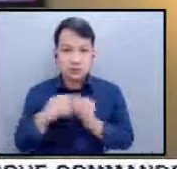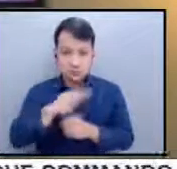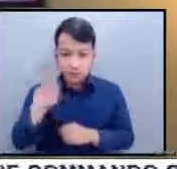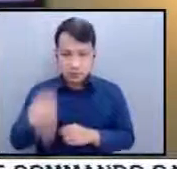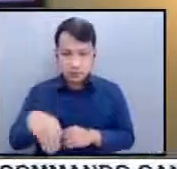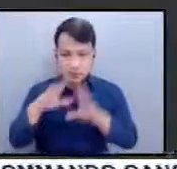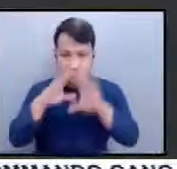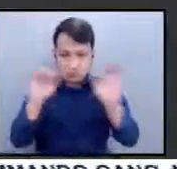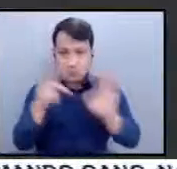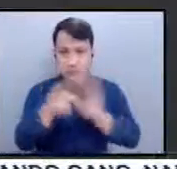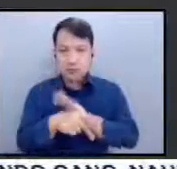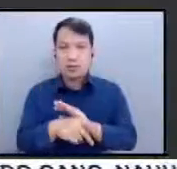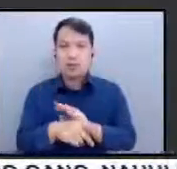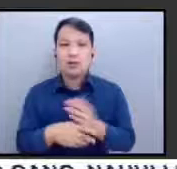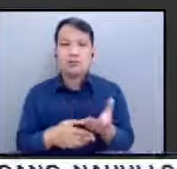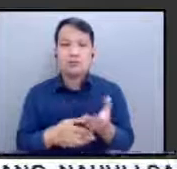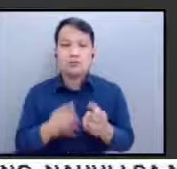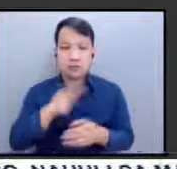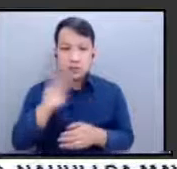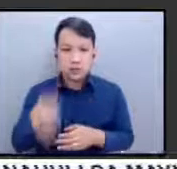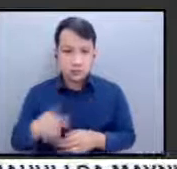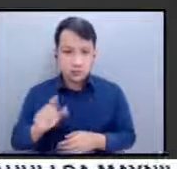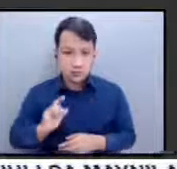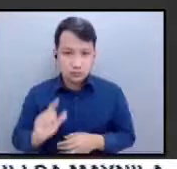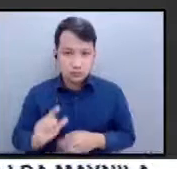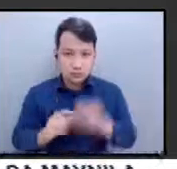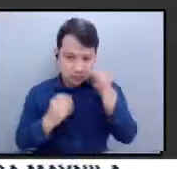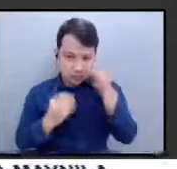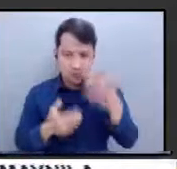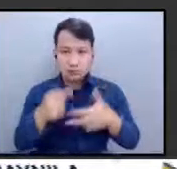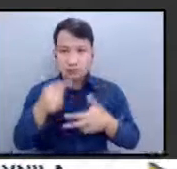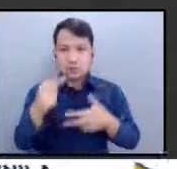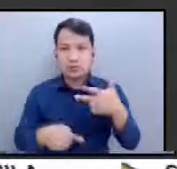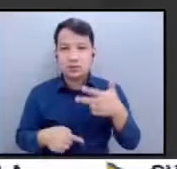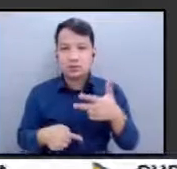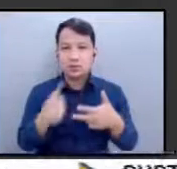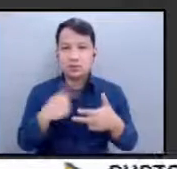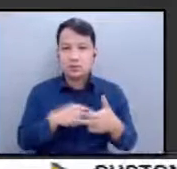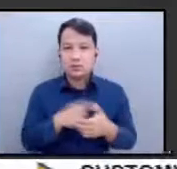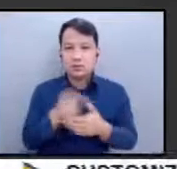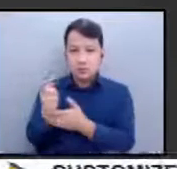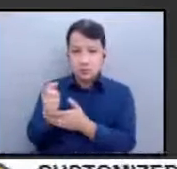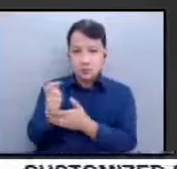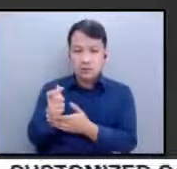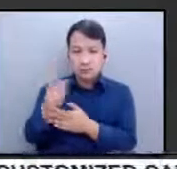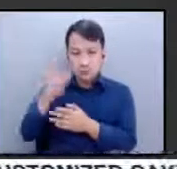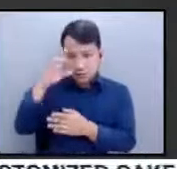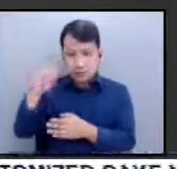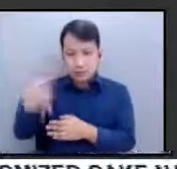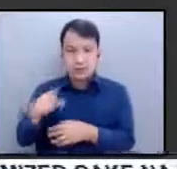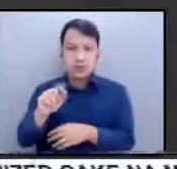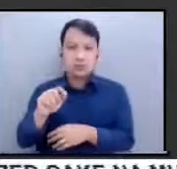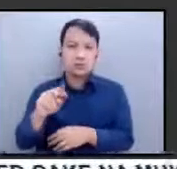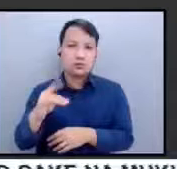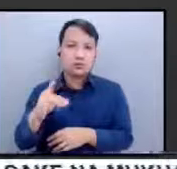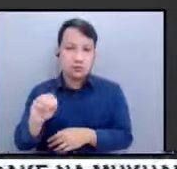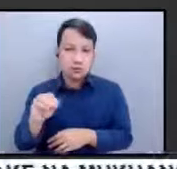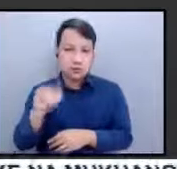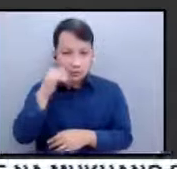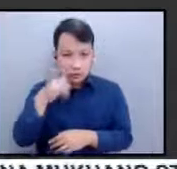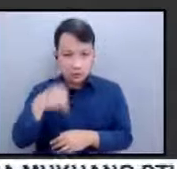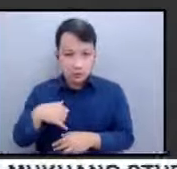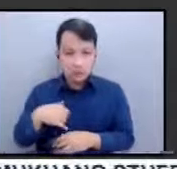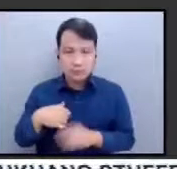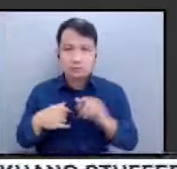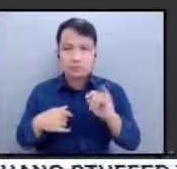pagpatay. Ay sa Manila Police District sangkot ang tatlo sa pamamaril sa isang lalaki sa Tondo kahapon. Dahil sa tip mula sa